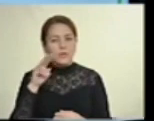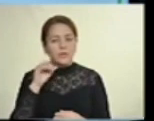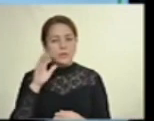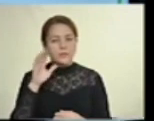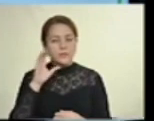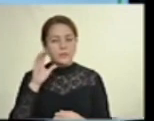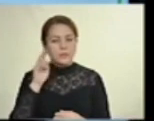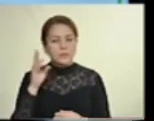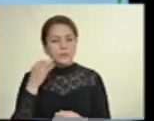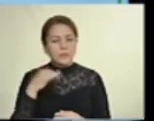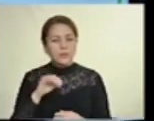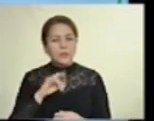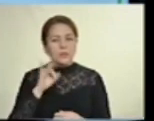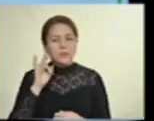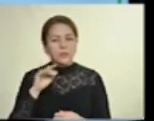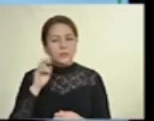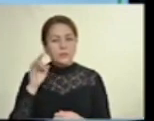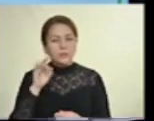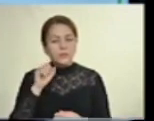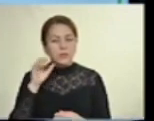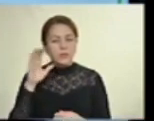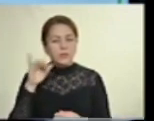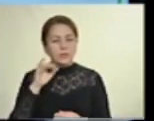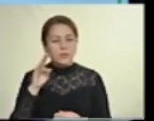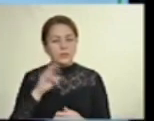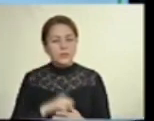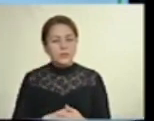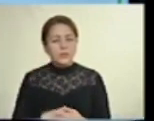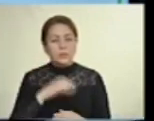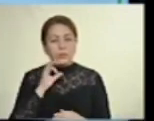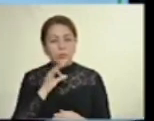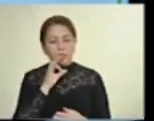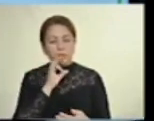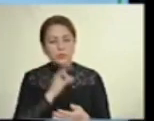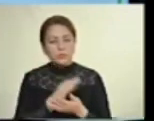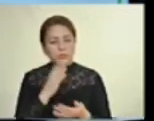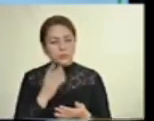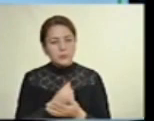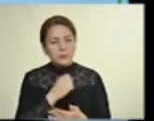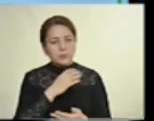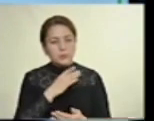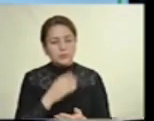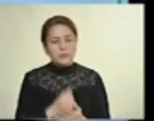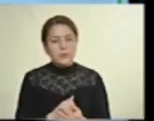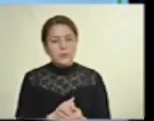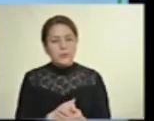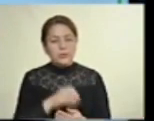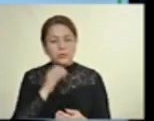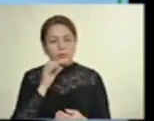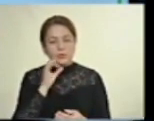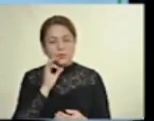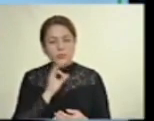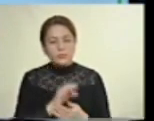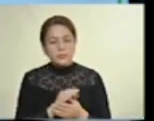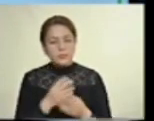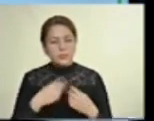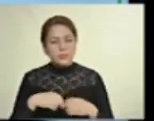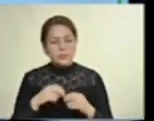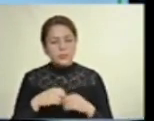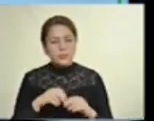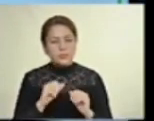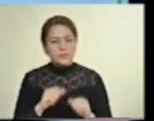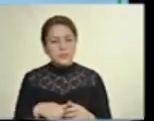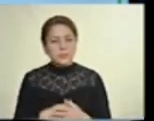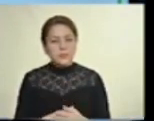Kovalevskiy, Robert Brown. To'g'ri javobini topdingizmi? Keling, unda javobingizni tekshirib